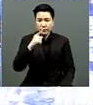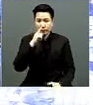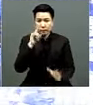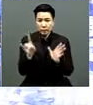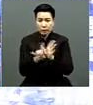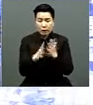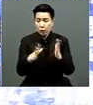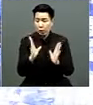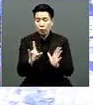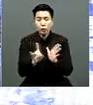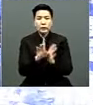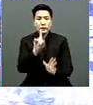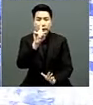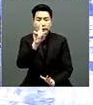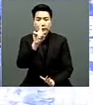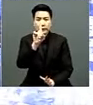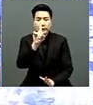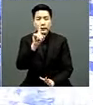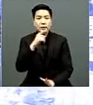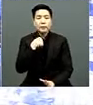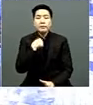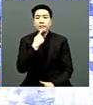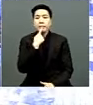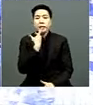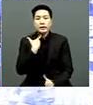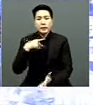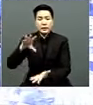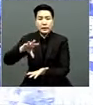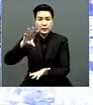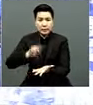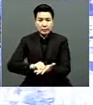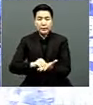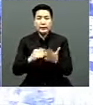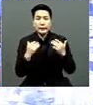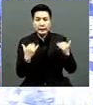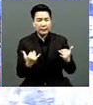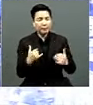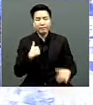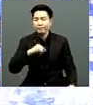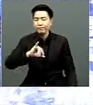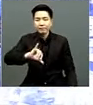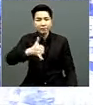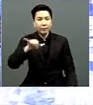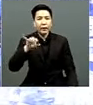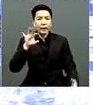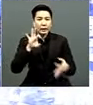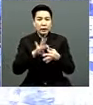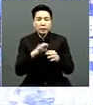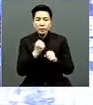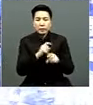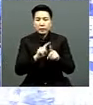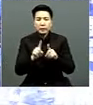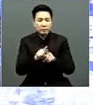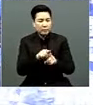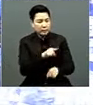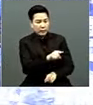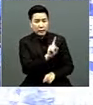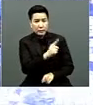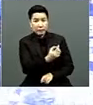แล้วใช่ไหม ครับ ผมต้องขอรับไว้ถึงความยังไม่แน่นอนของกิจกรรมบางอย่างที่ต่อว่